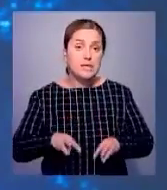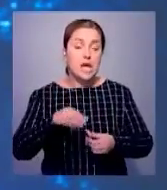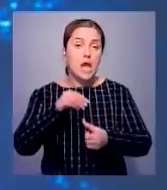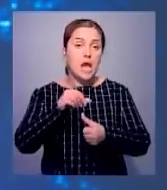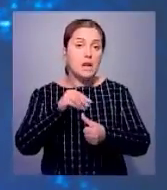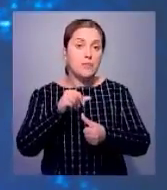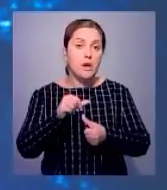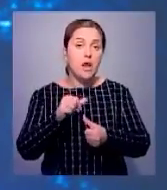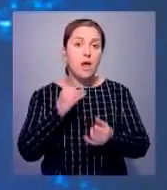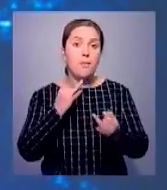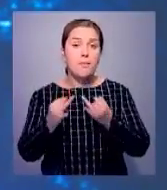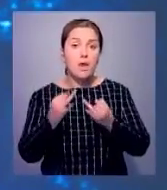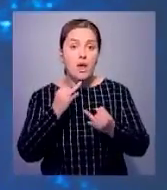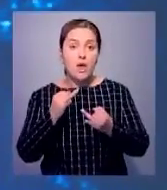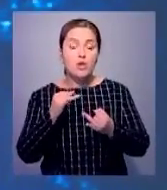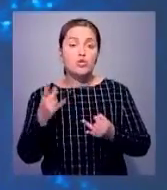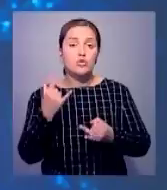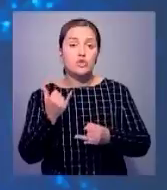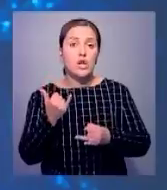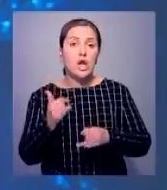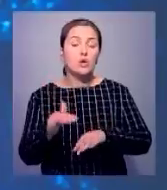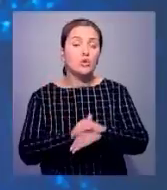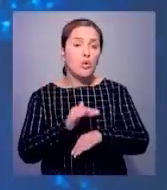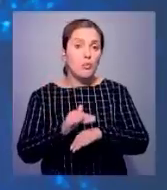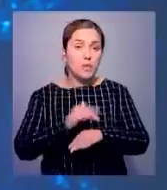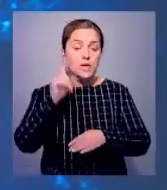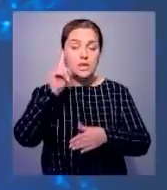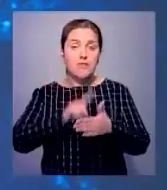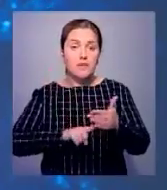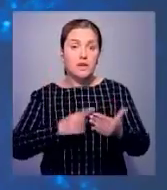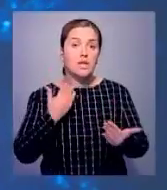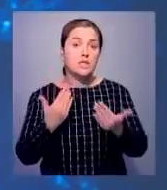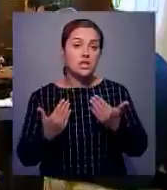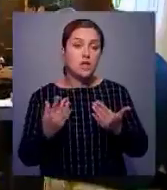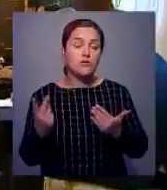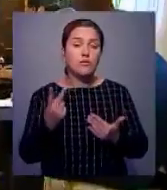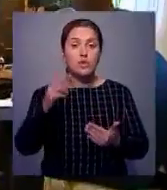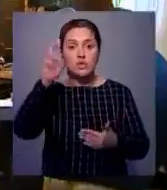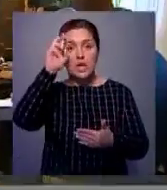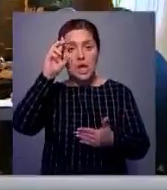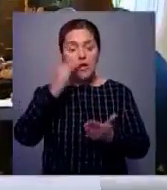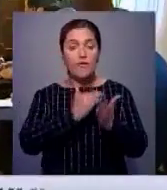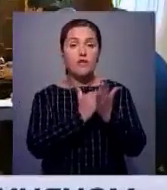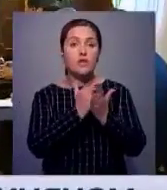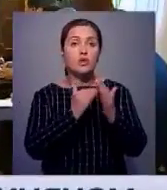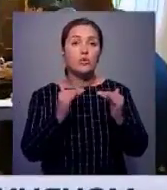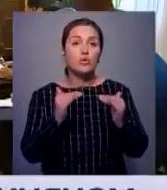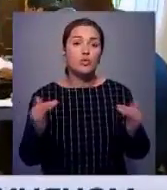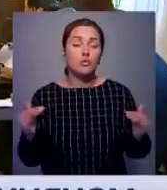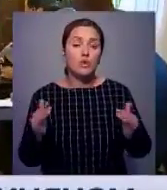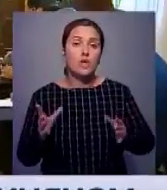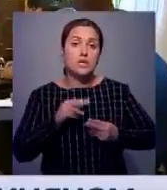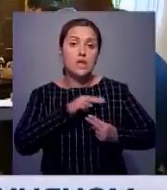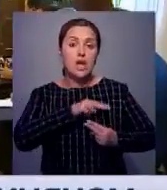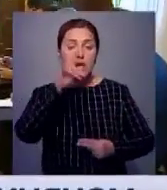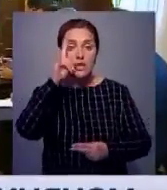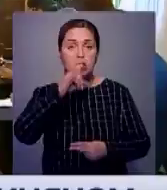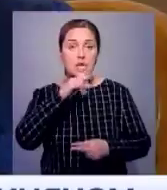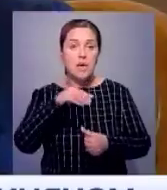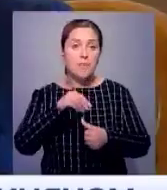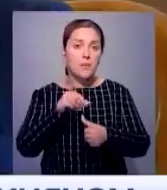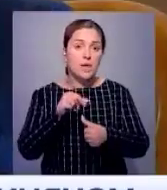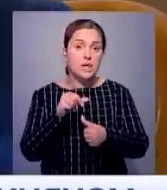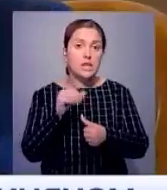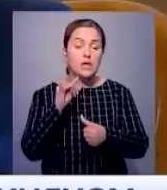ходе беседы глава государства подчеркнул сложившиеся добрые и доверительные отношения двух стран, отметив высокий уровень сотрудничества между